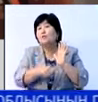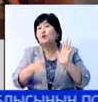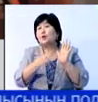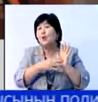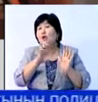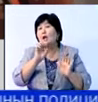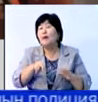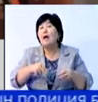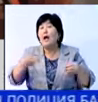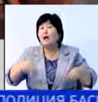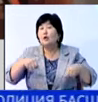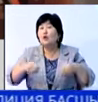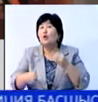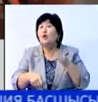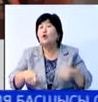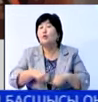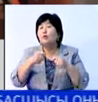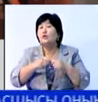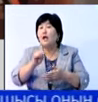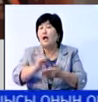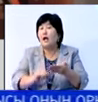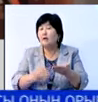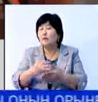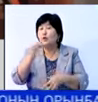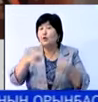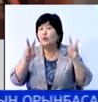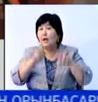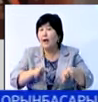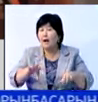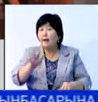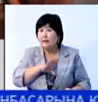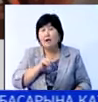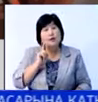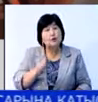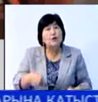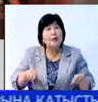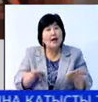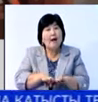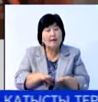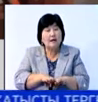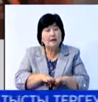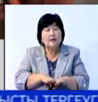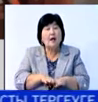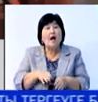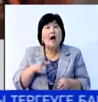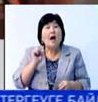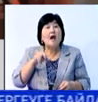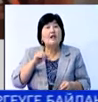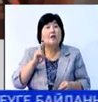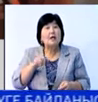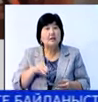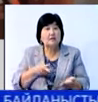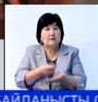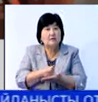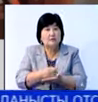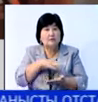бабымен әкімшілік құқық бұзушылық хаттамалы толтырып сотпен қаралды. Сонымен қатар алименттен жалтарған